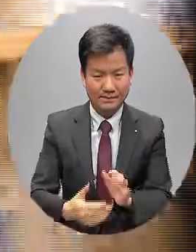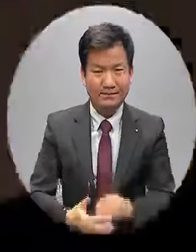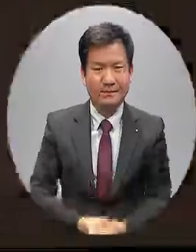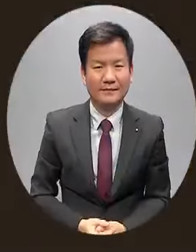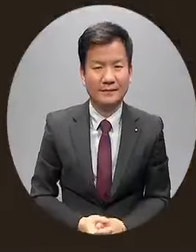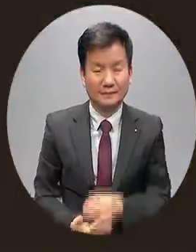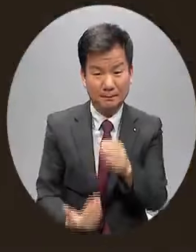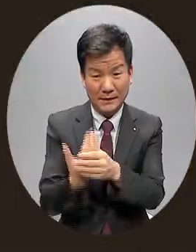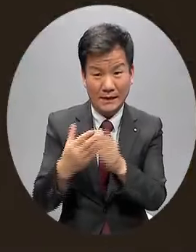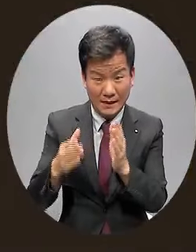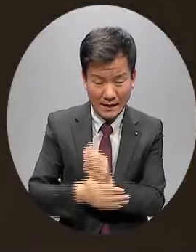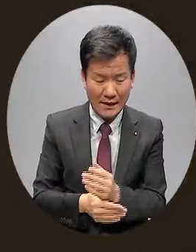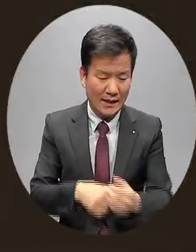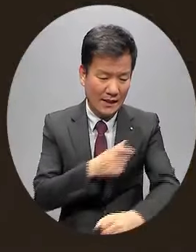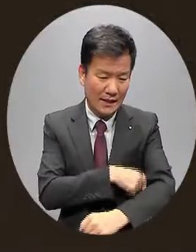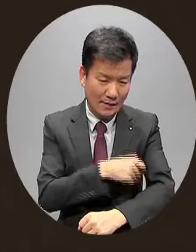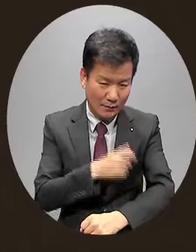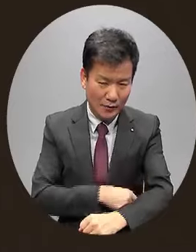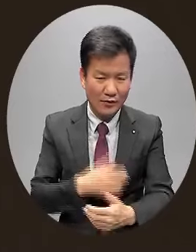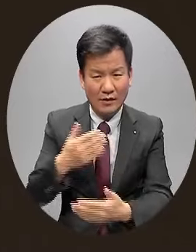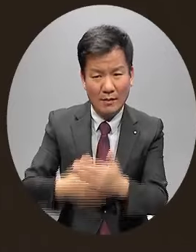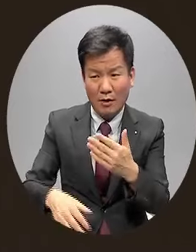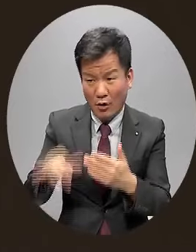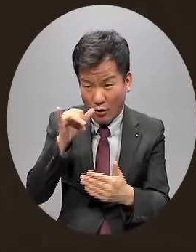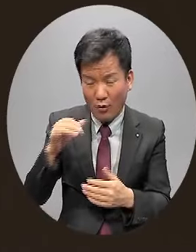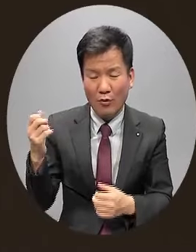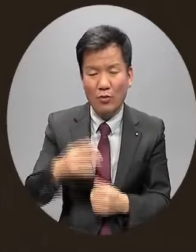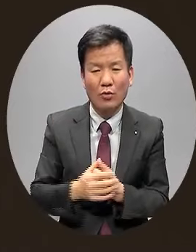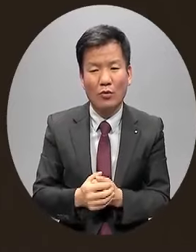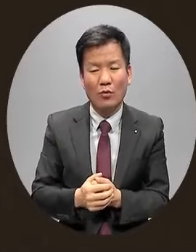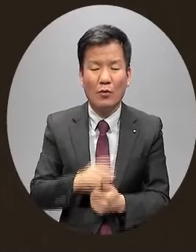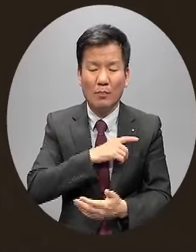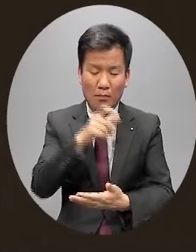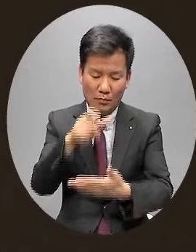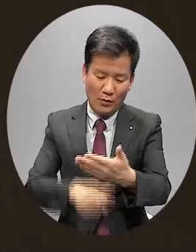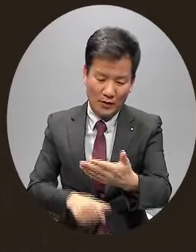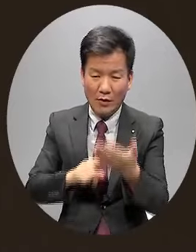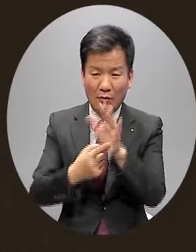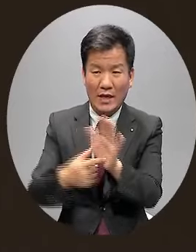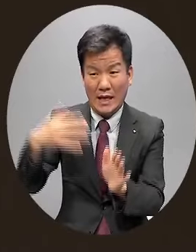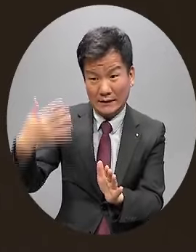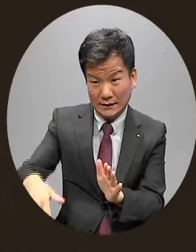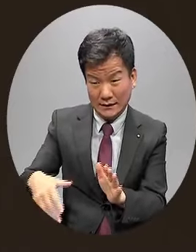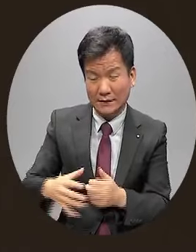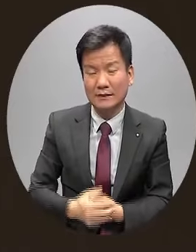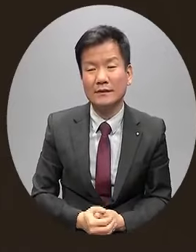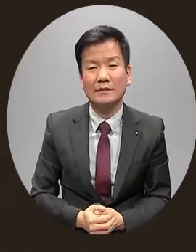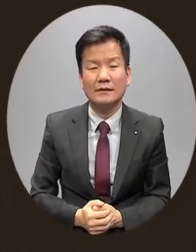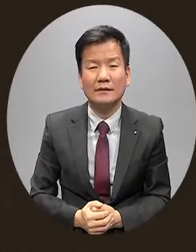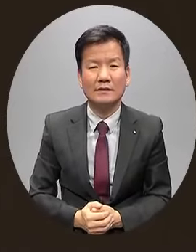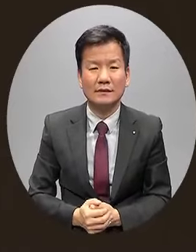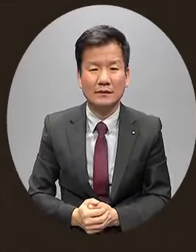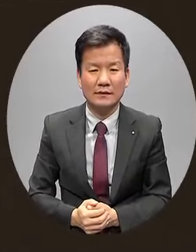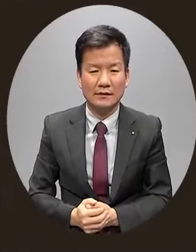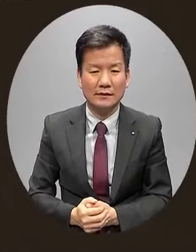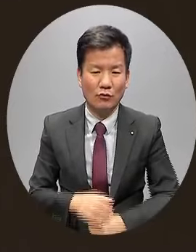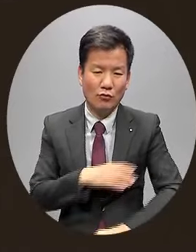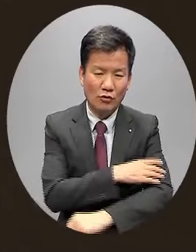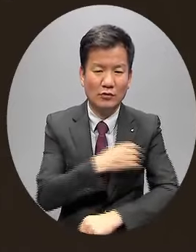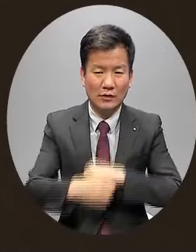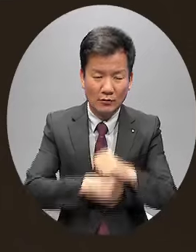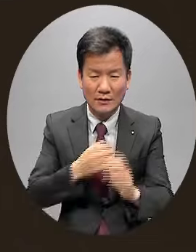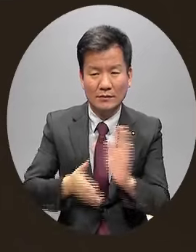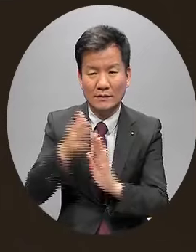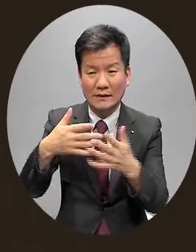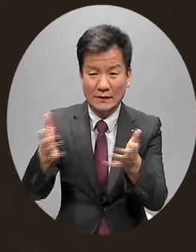당 임원들이 남 있는과 발기 명단을 공하지 않은 점 권력에 자유로워야 하는